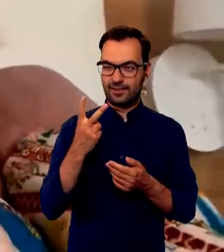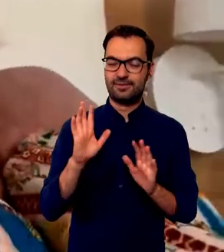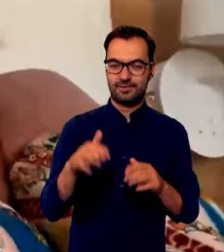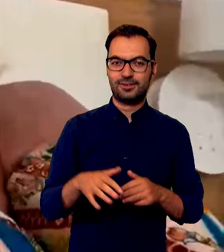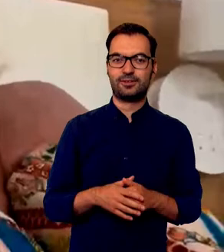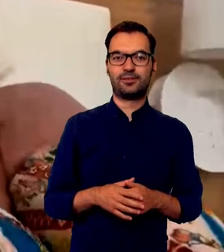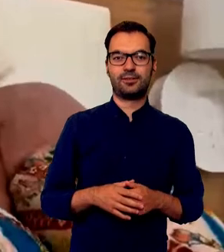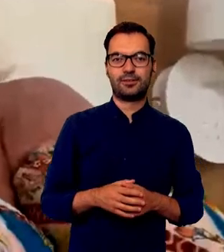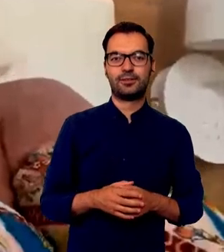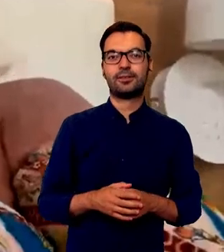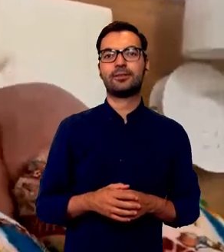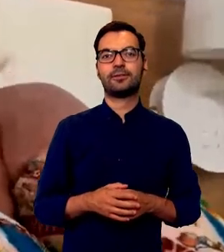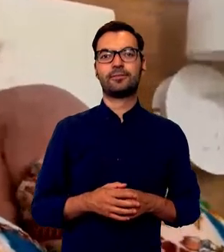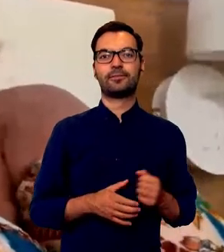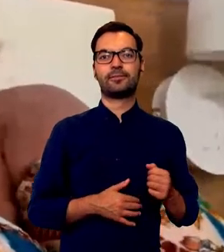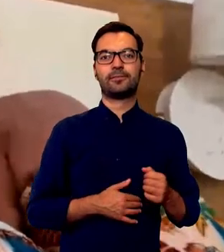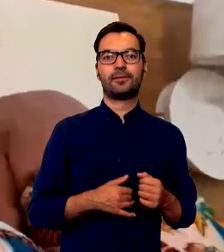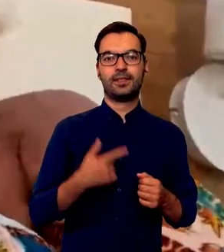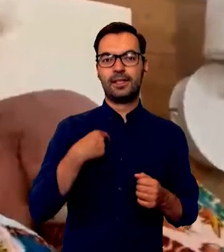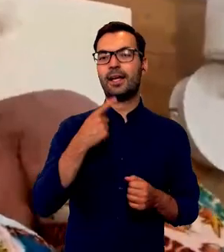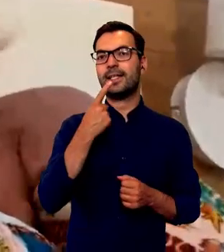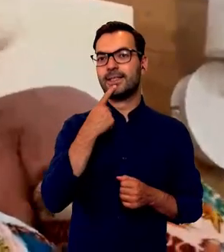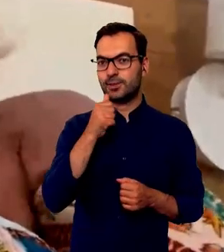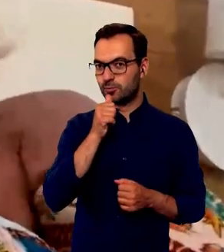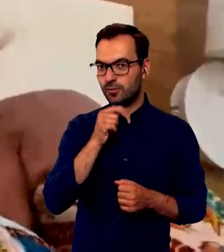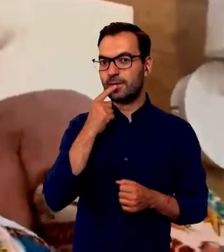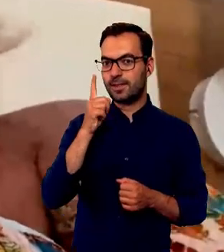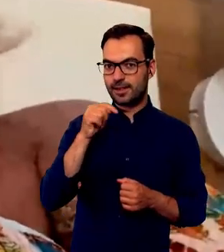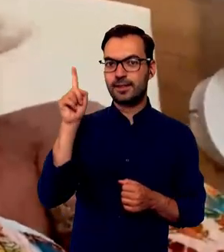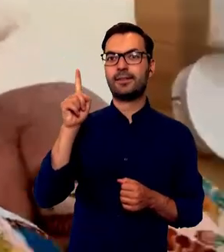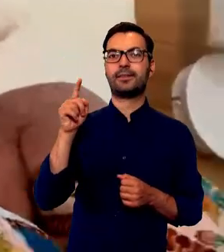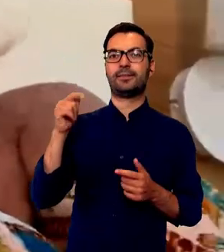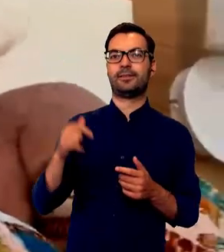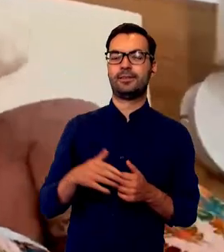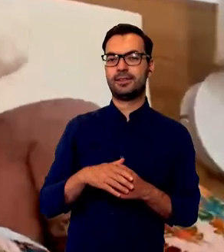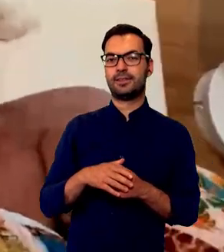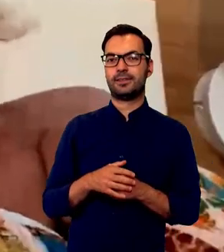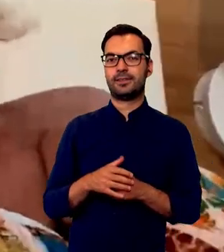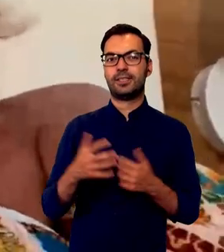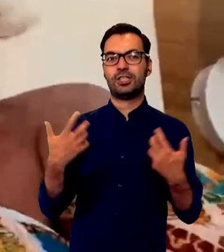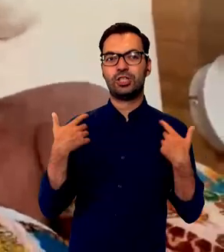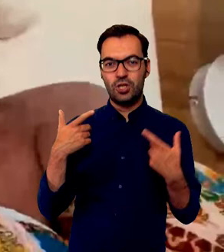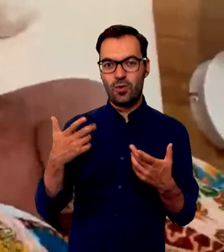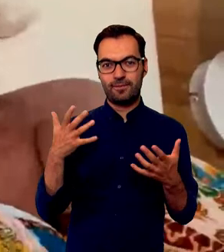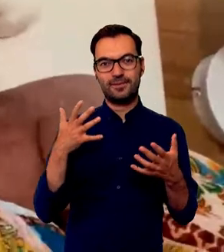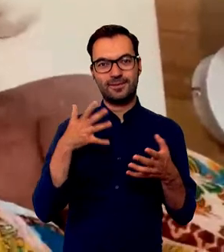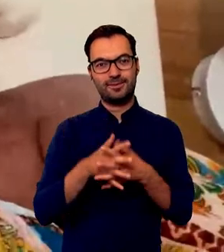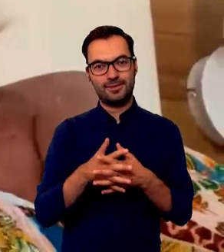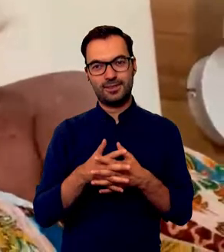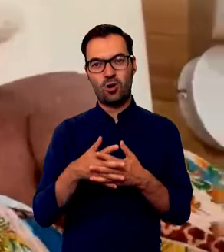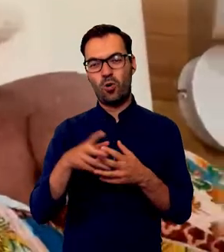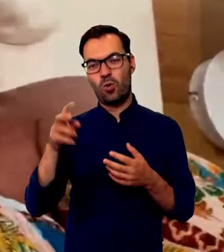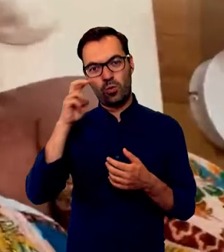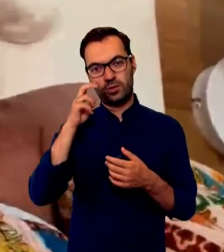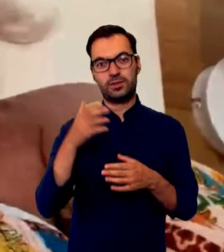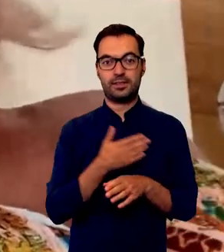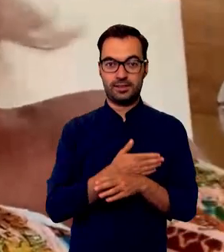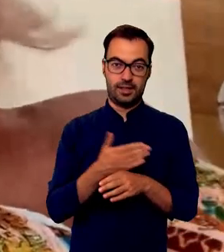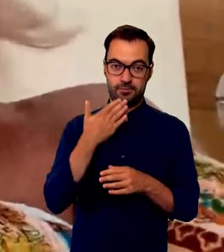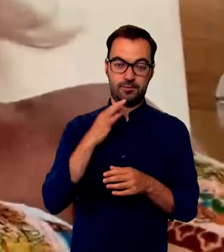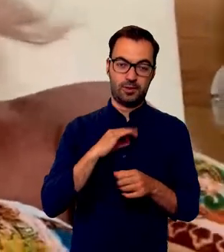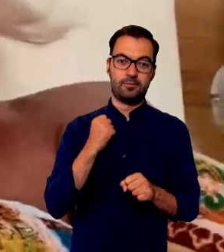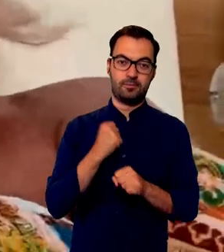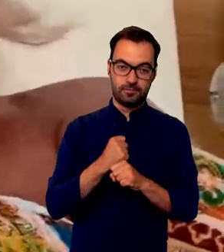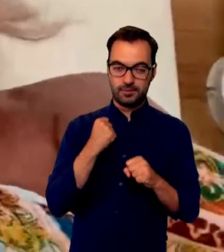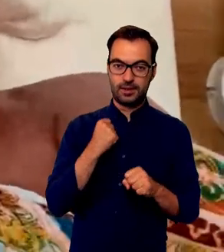Więc wiesz, ponieważ zasmakowałam, ponieważ wgryzłam się, ponieważ żyłam tym życiem luksusowym i dalej dzięki mojej